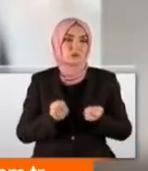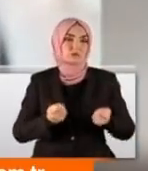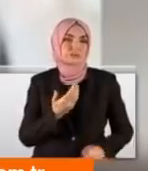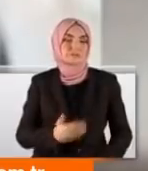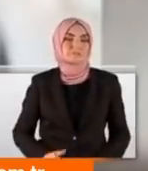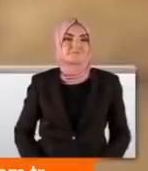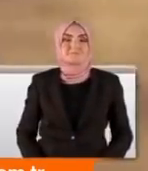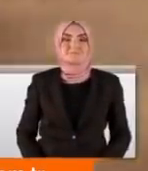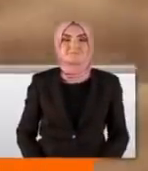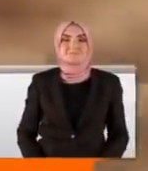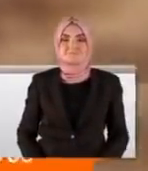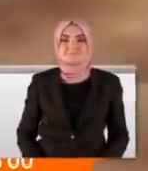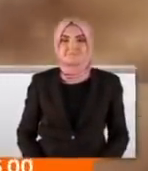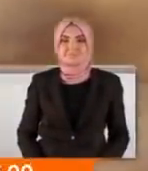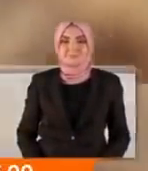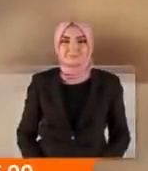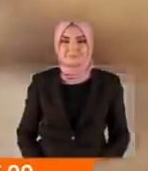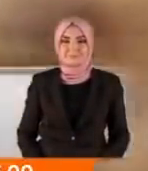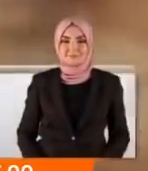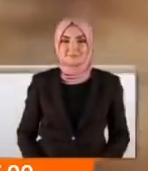Koyun dur geliyorum. Kendine geldin mi koyun?